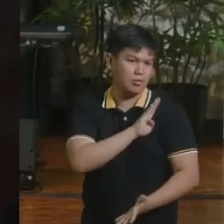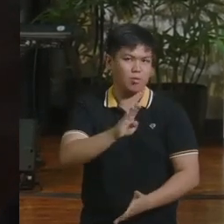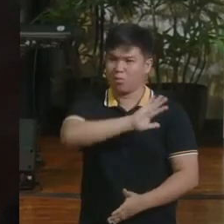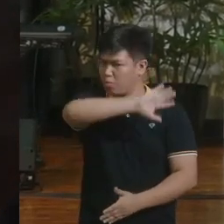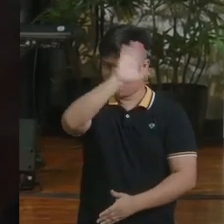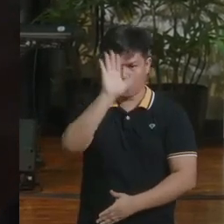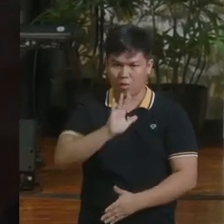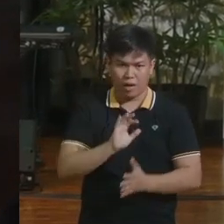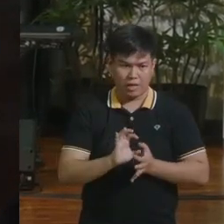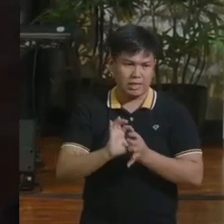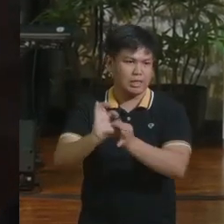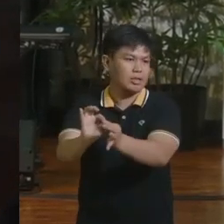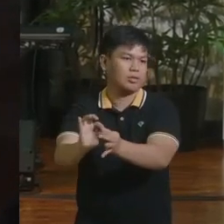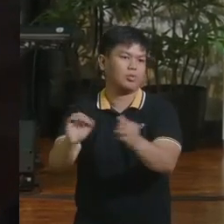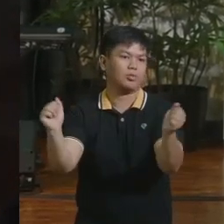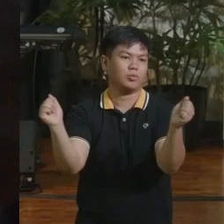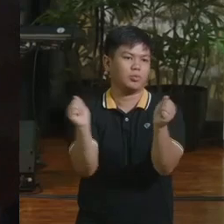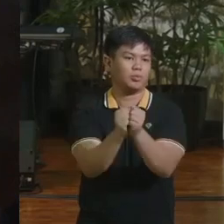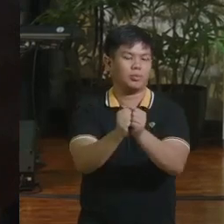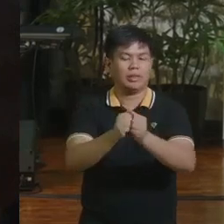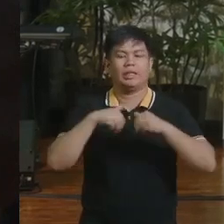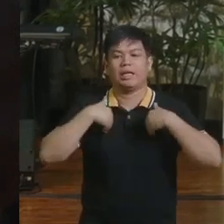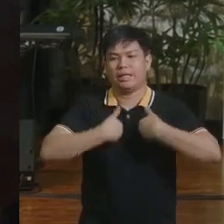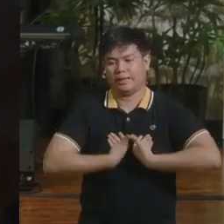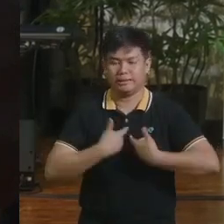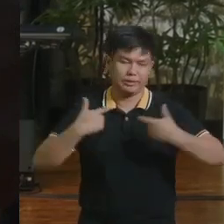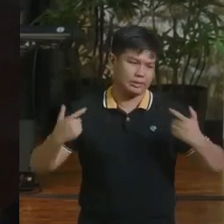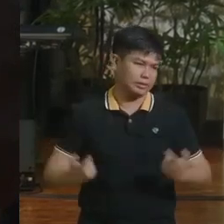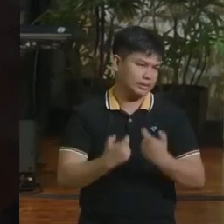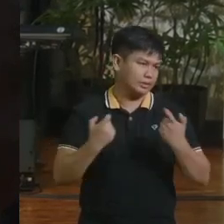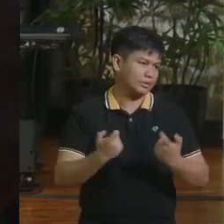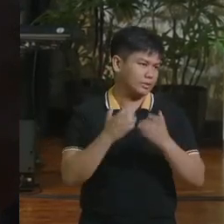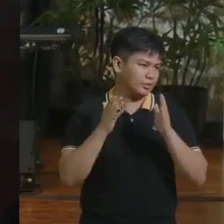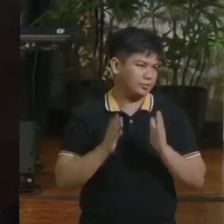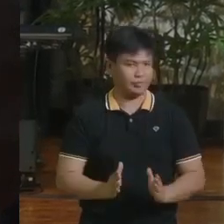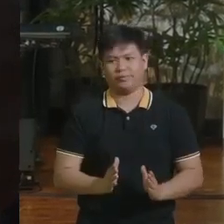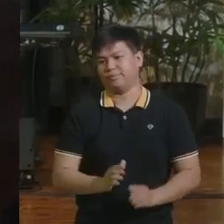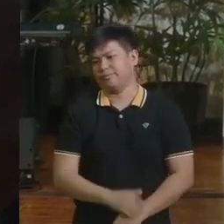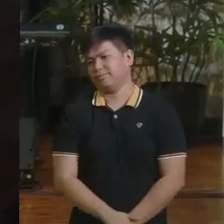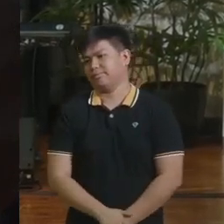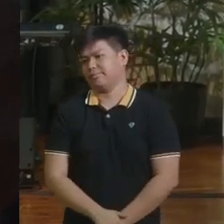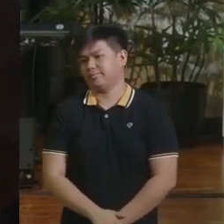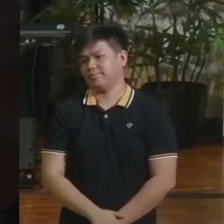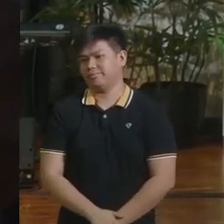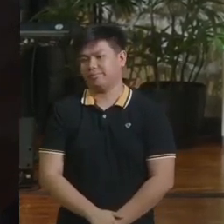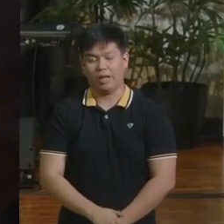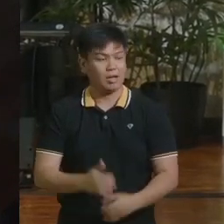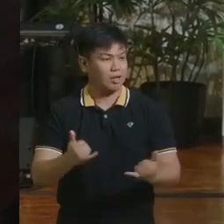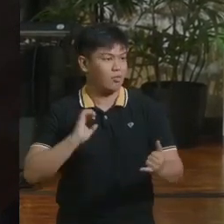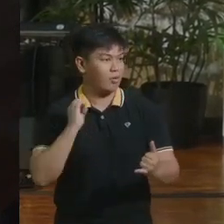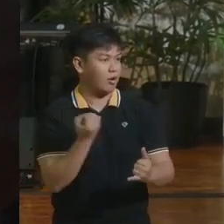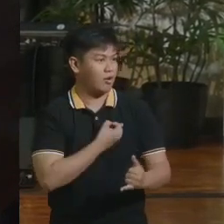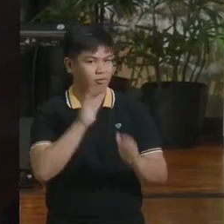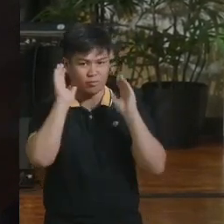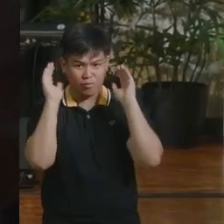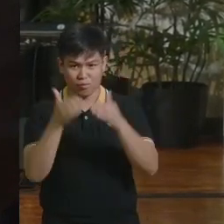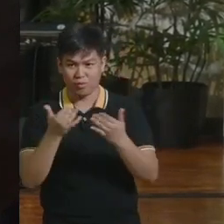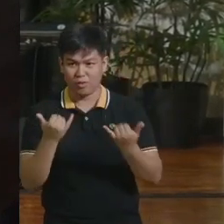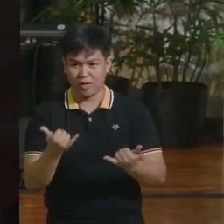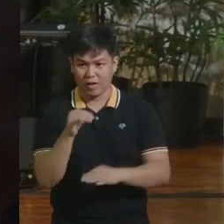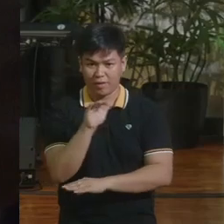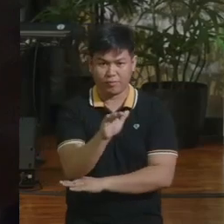again to a yoke of slavery. Ang title po ng ating mensahe ngayong hapong ito ay